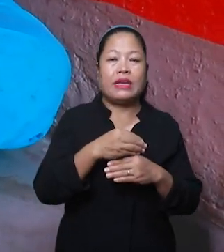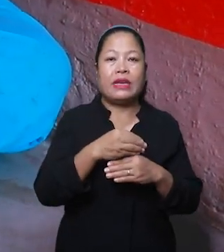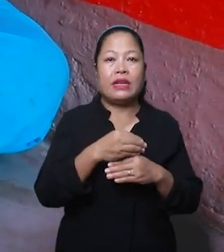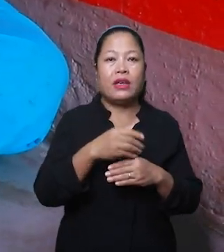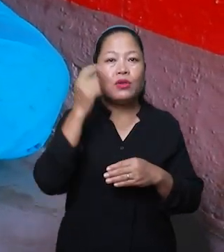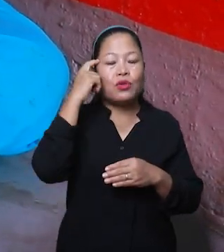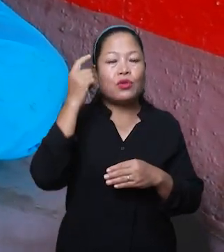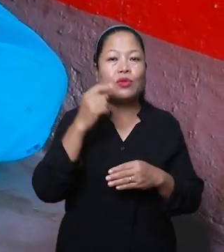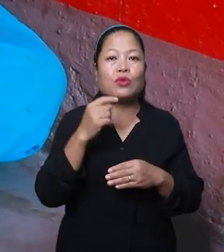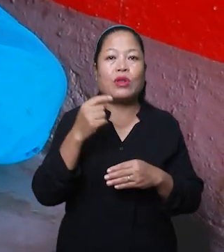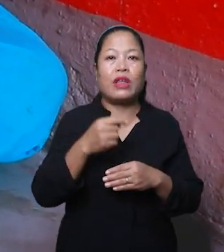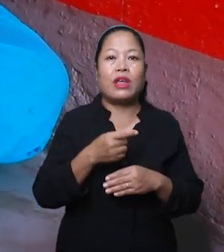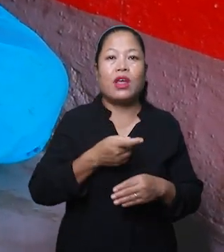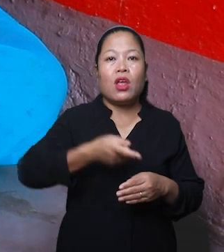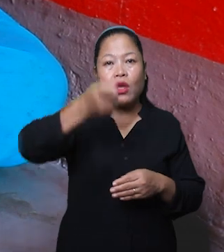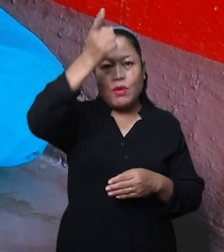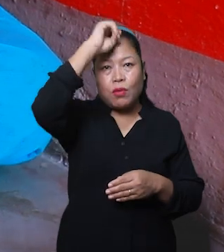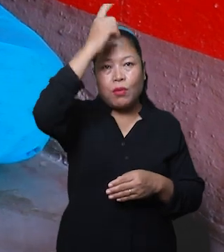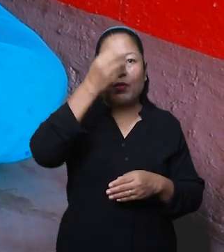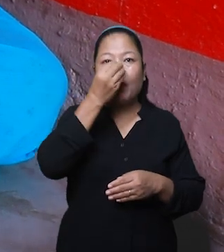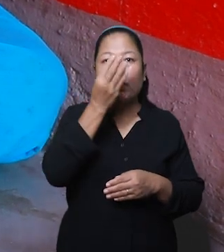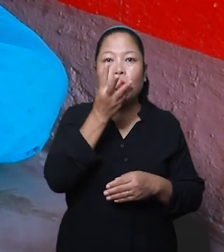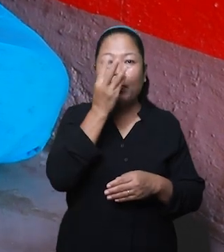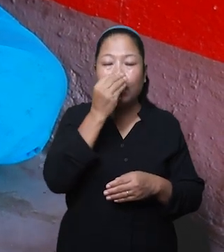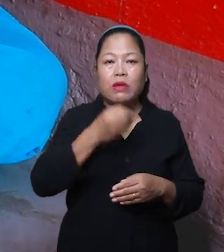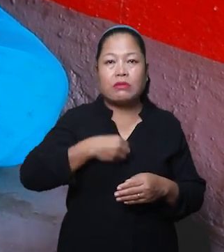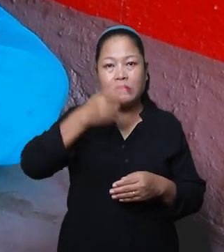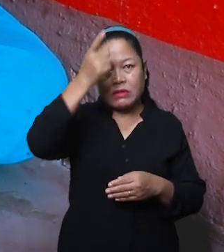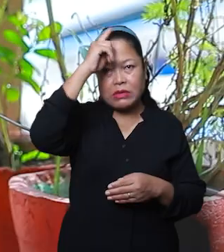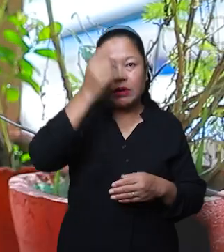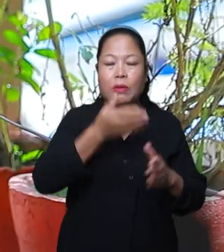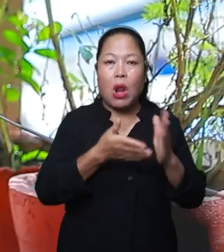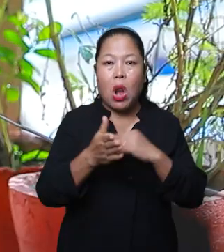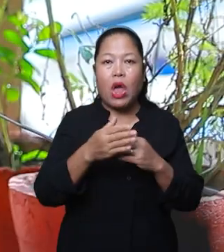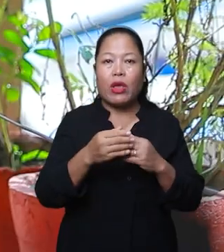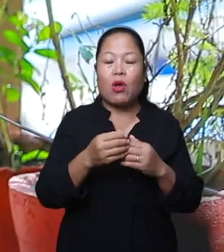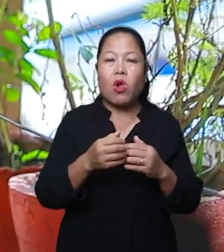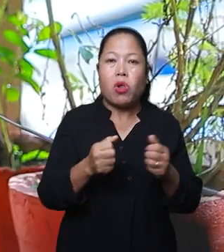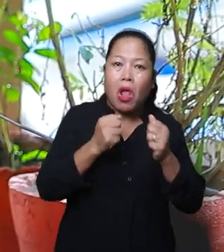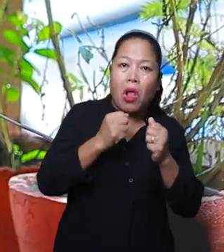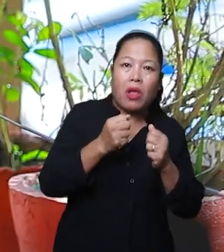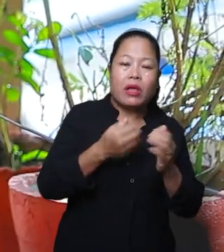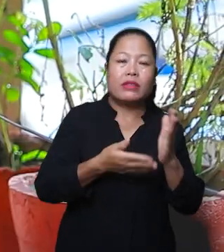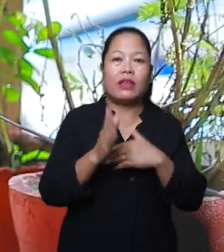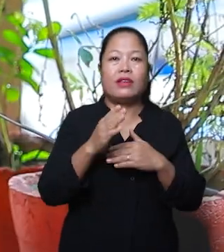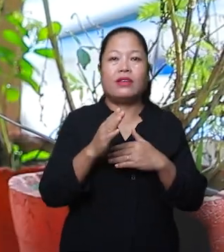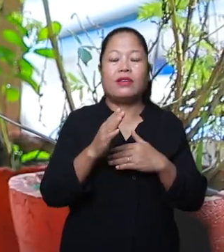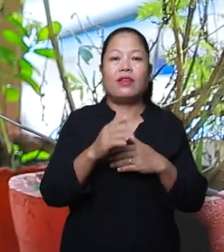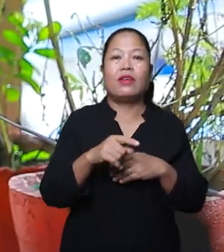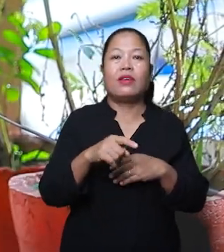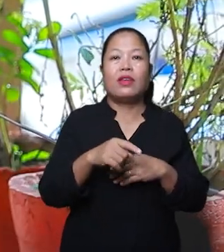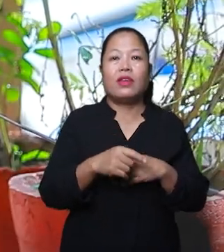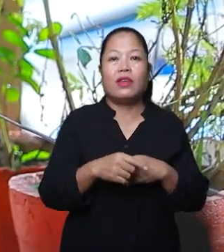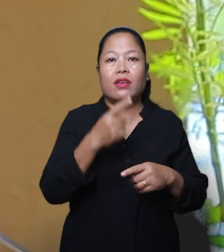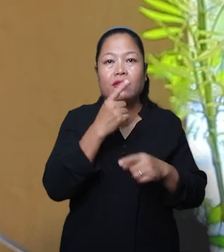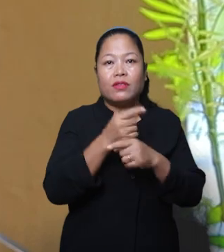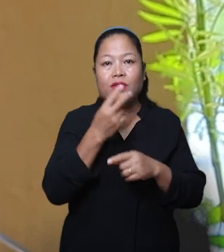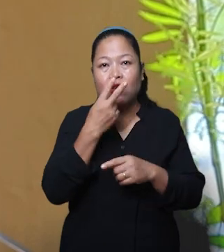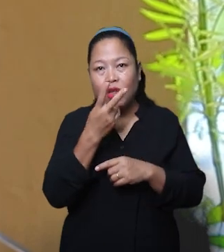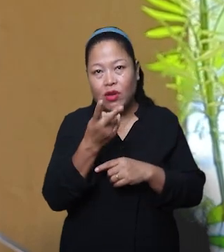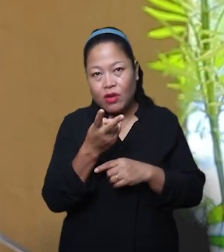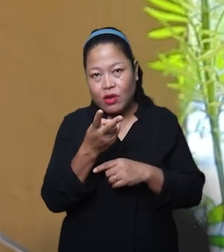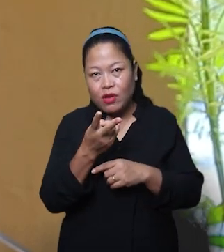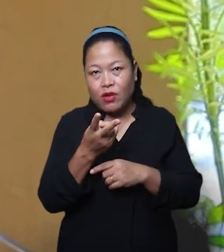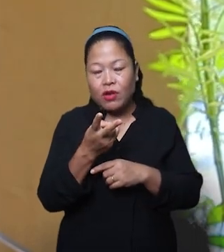आस्थाका कारणले उनलाई धामी जागरीमा लगियो। सरले ल्याएर पछि बुझाइदिएपछि त्यहाँदेखि मैले उपचार पछि लगाएँ।